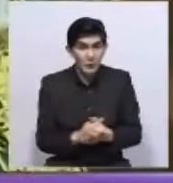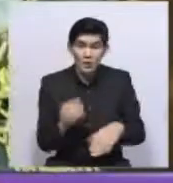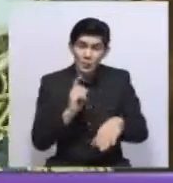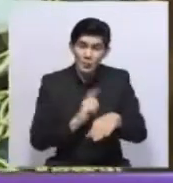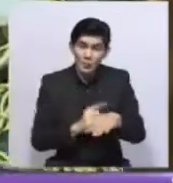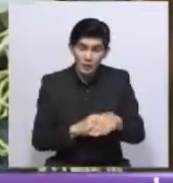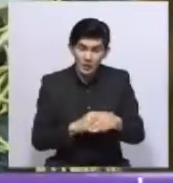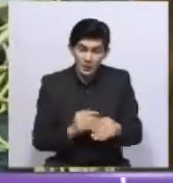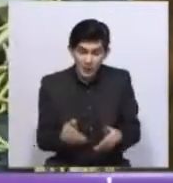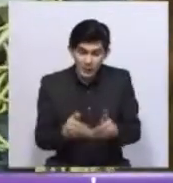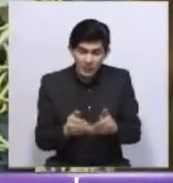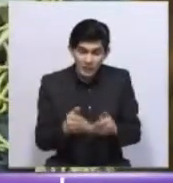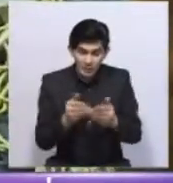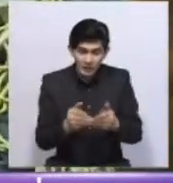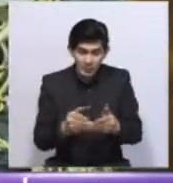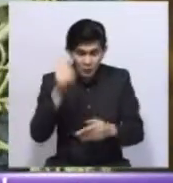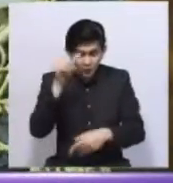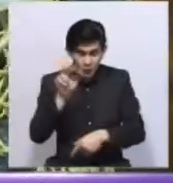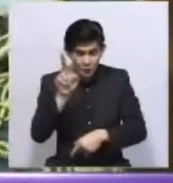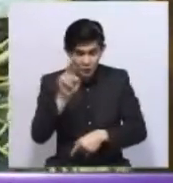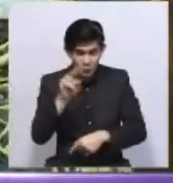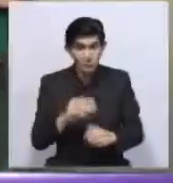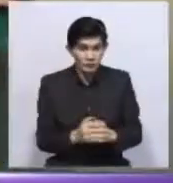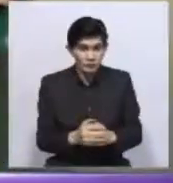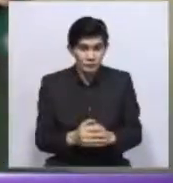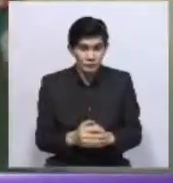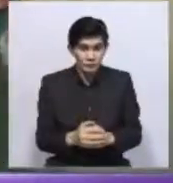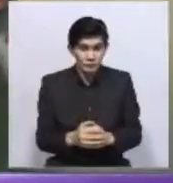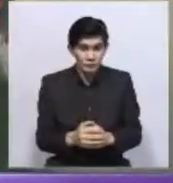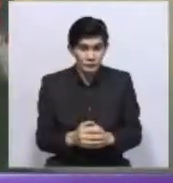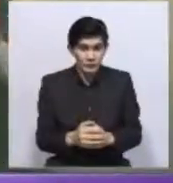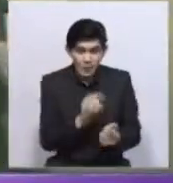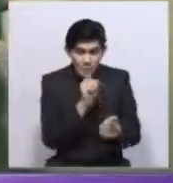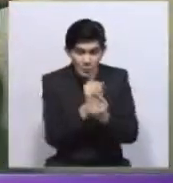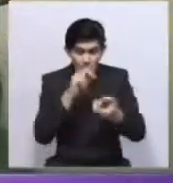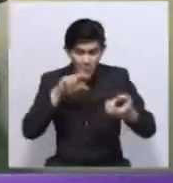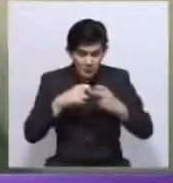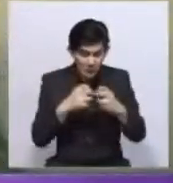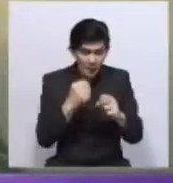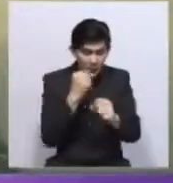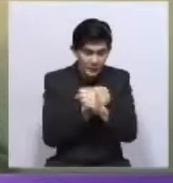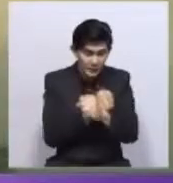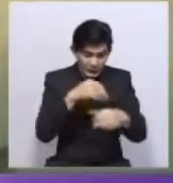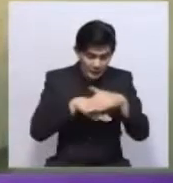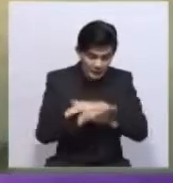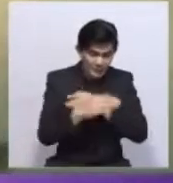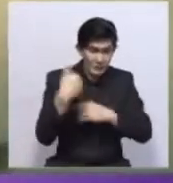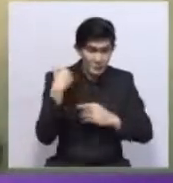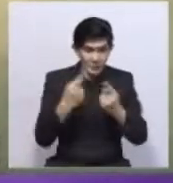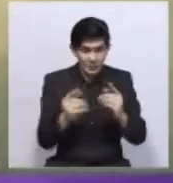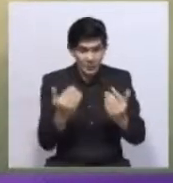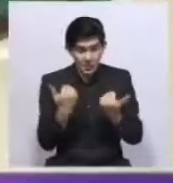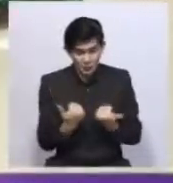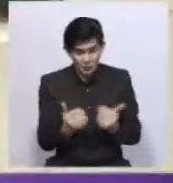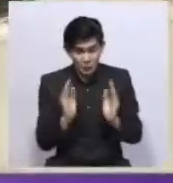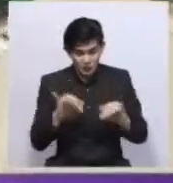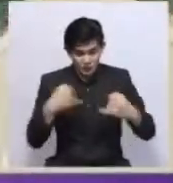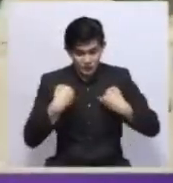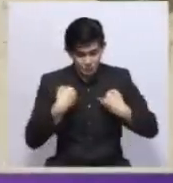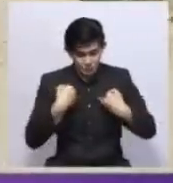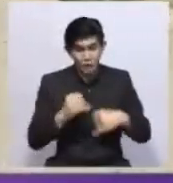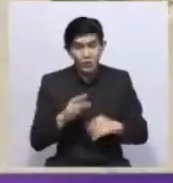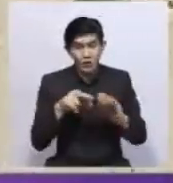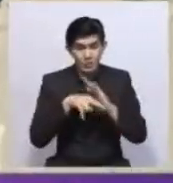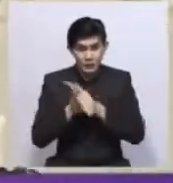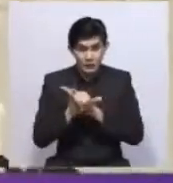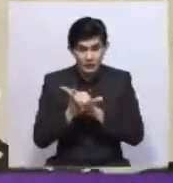ะเวลาการออกเรือไม่เกิน2วันเท่านั้นแม้จะพบปัญหาแรงงานหนีแต่ผู้ประกอบการเรือประมงพื้น